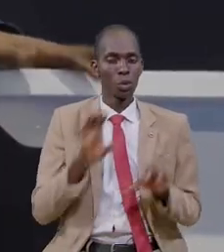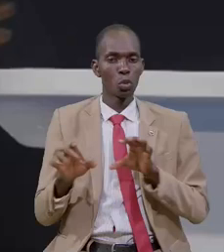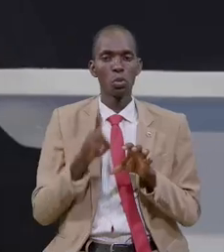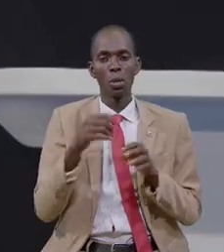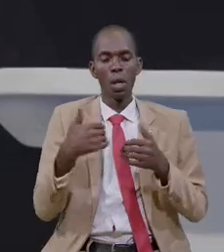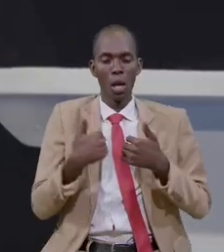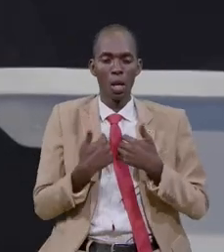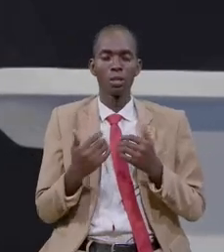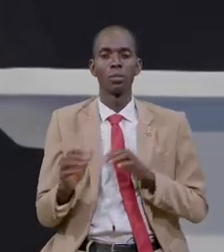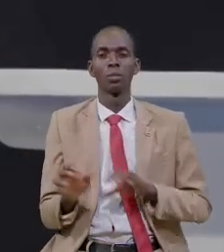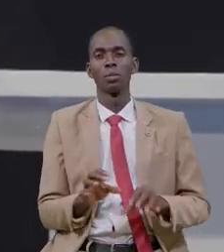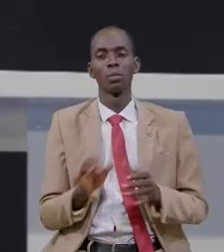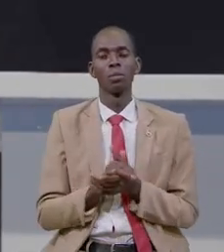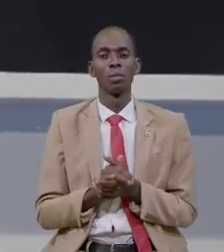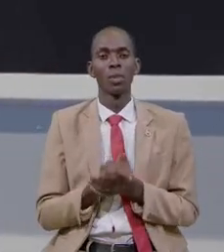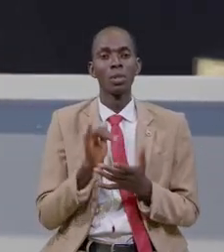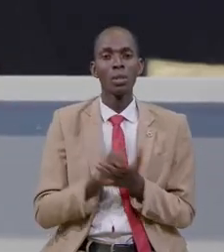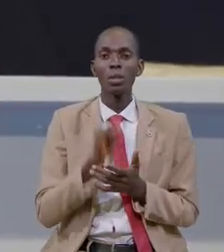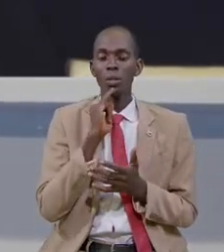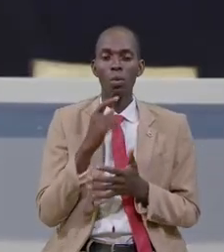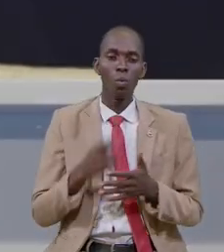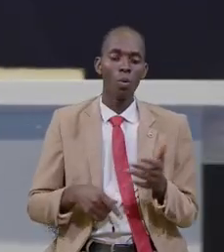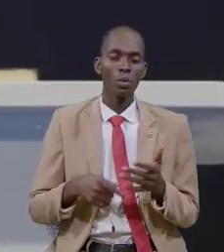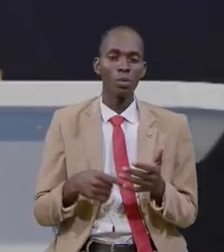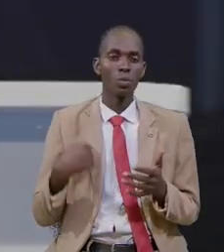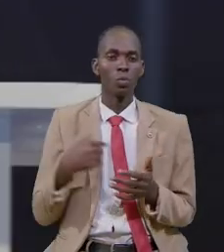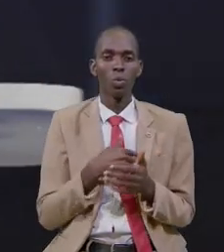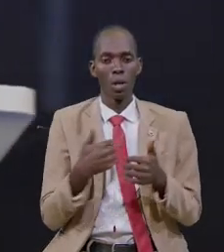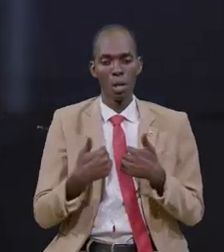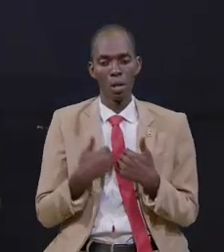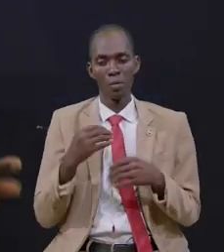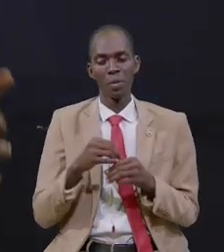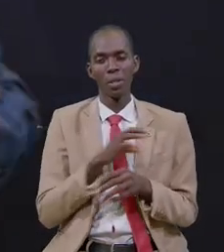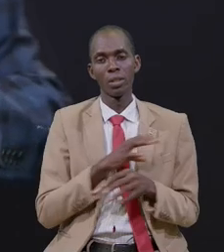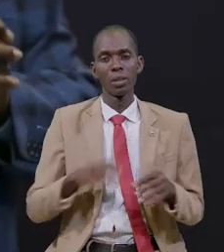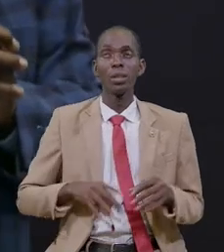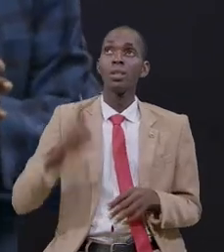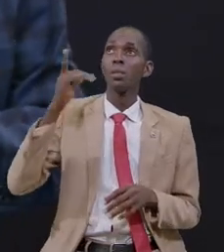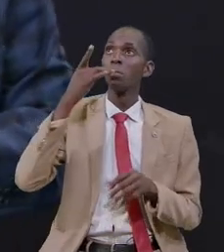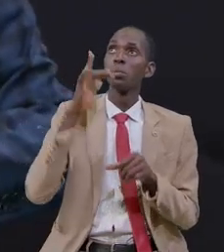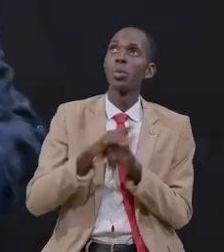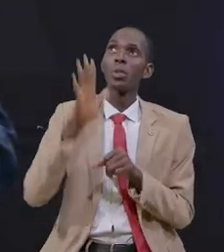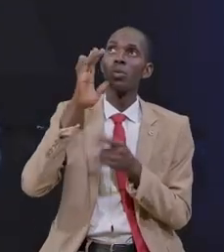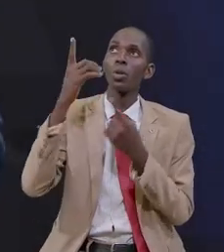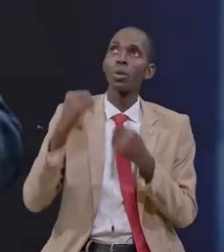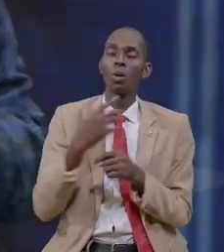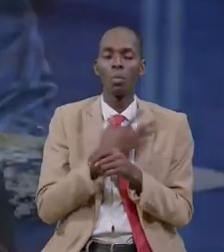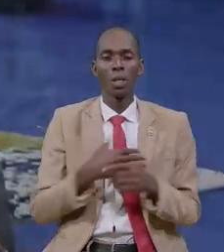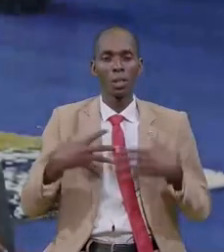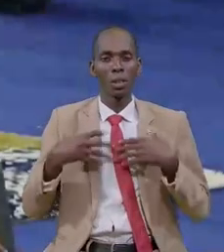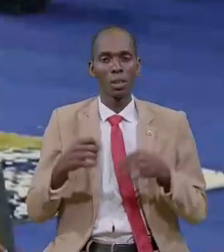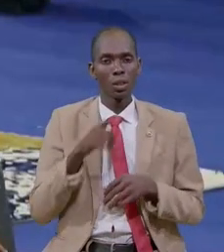l'a fait. C'est ce que nous avons en Christ. Il dit, je viendrai et je le guérirai. Je lui fais